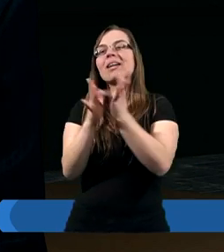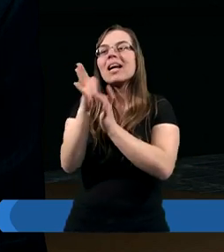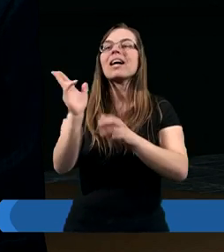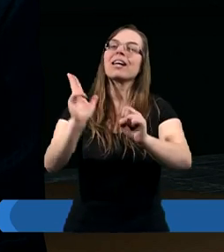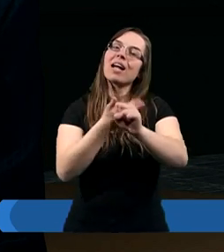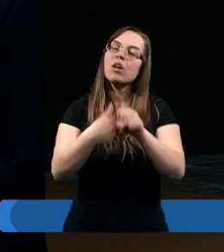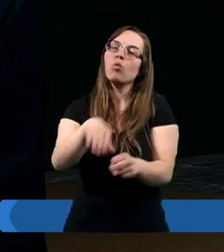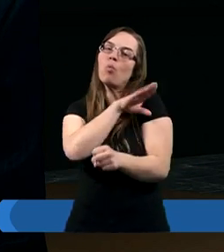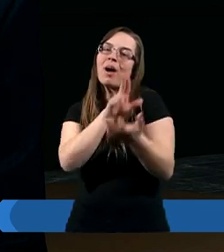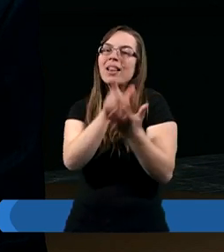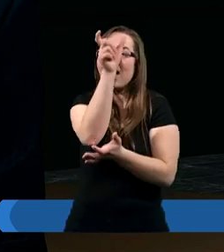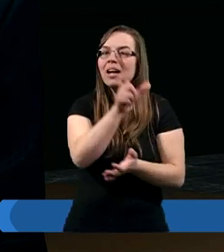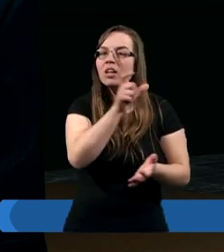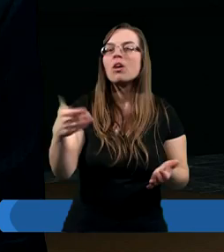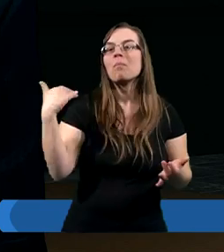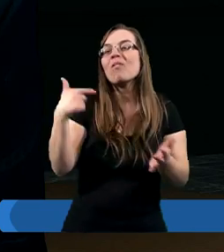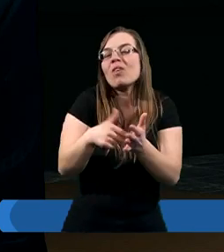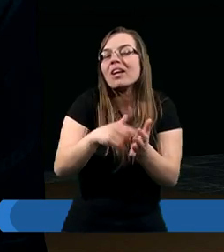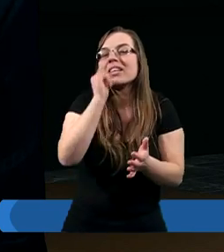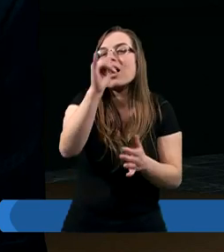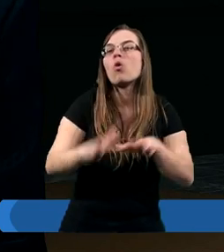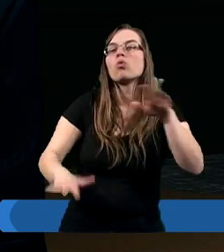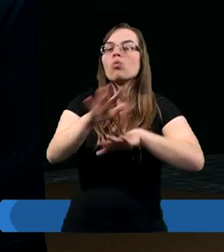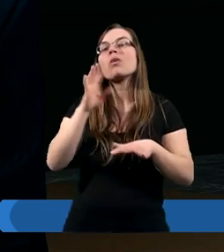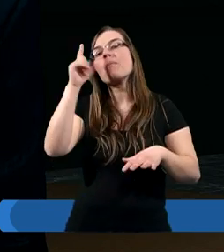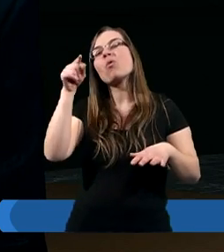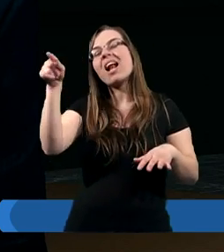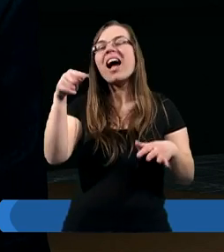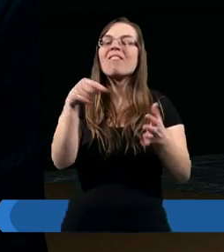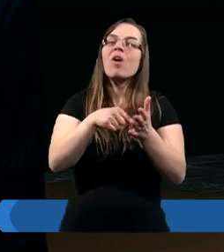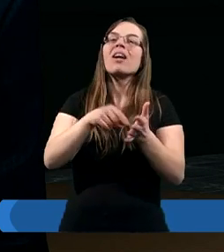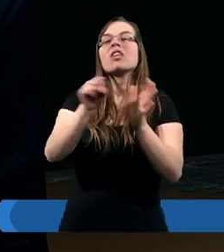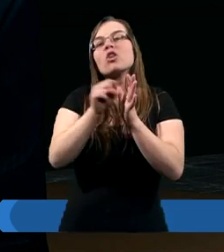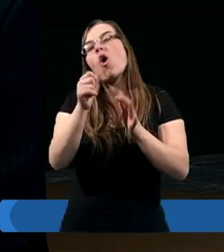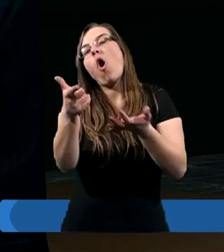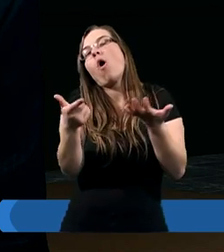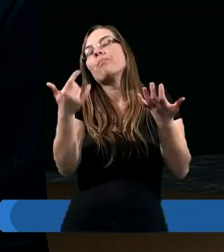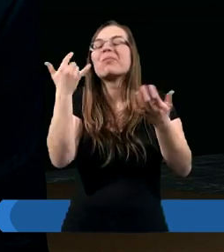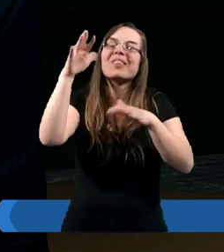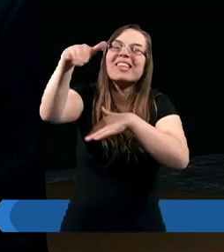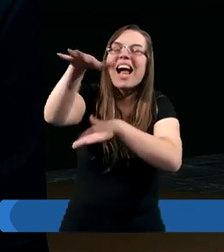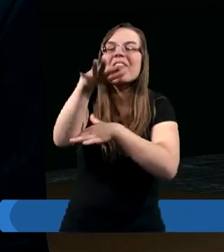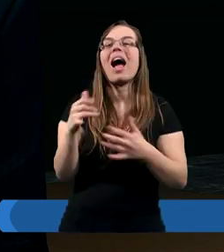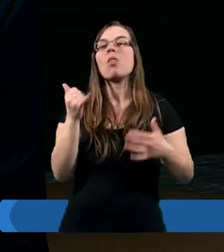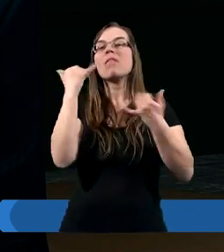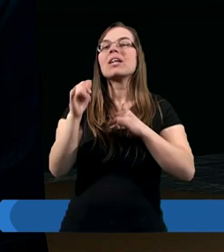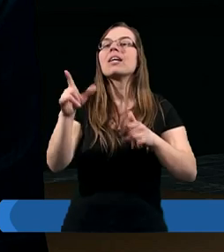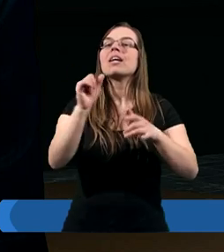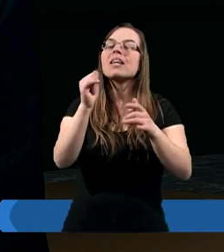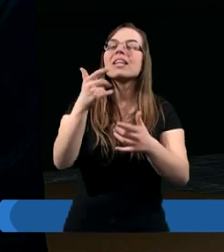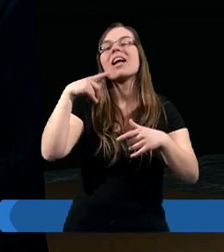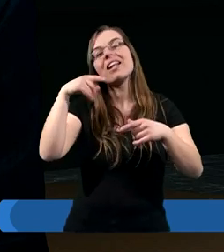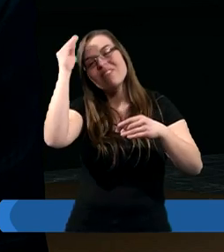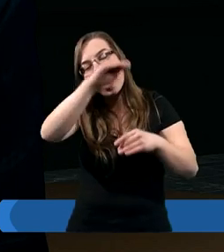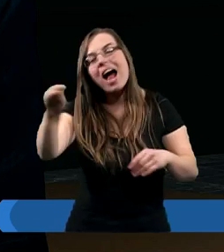kiedy umarł na krzyżu, to właśnie jego dusza poszła tam do zaświatów i tam było zwiastowane tym wszystkim, którzy